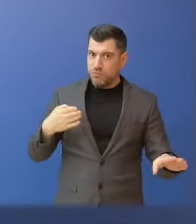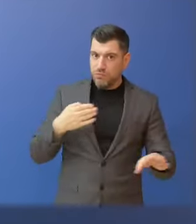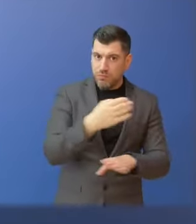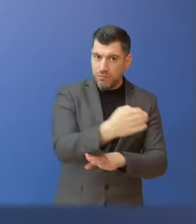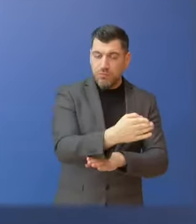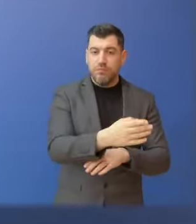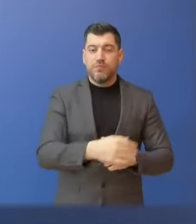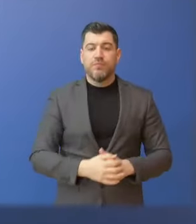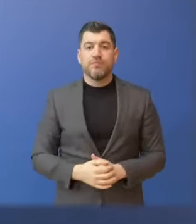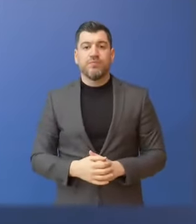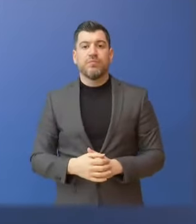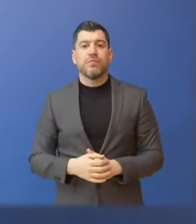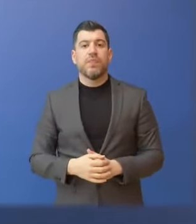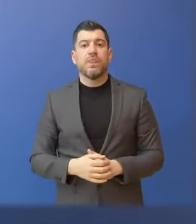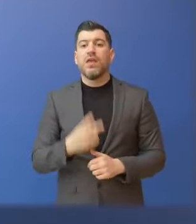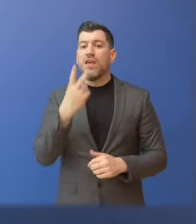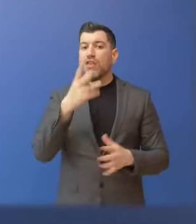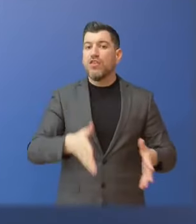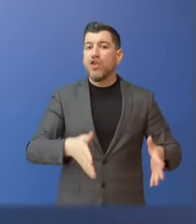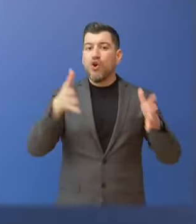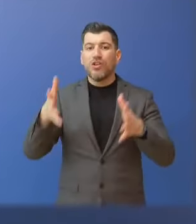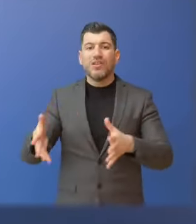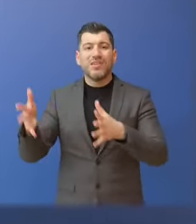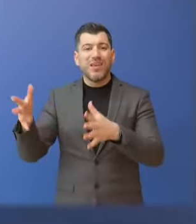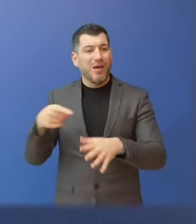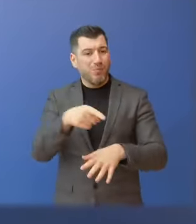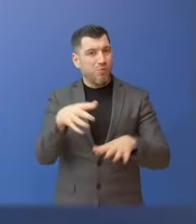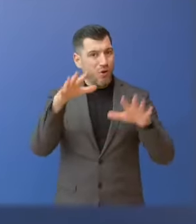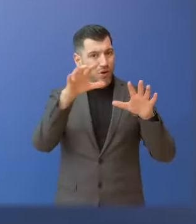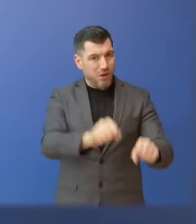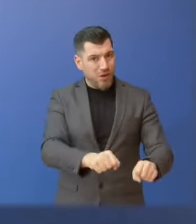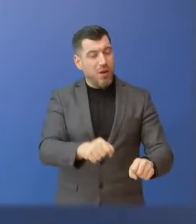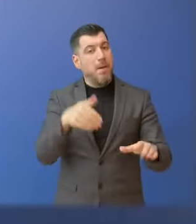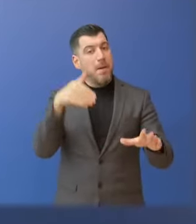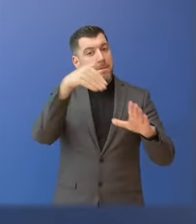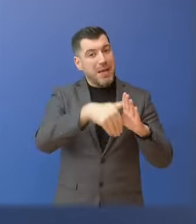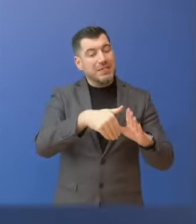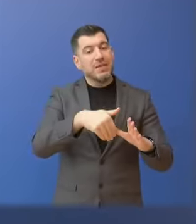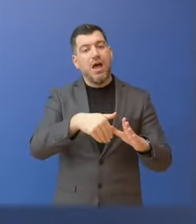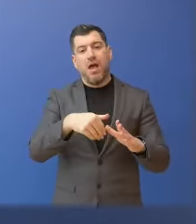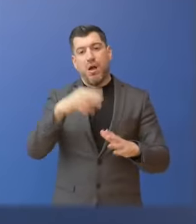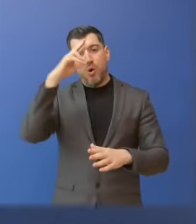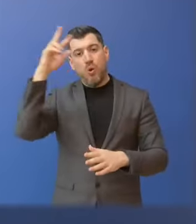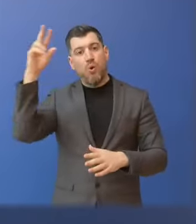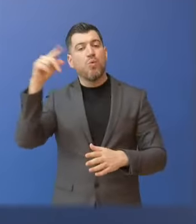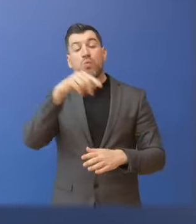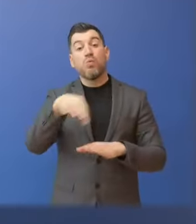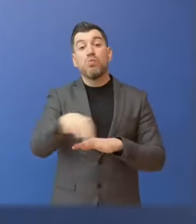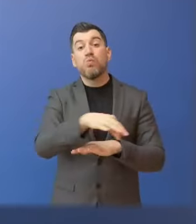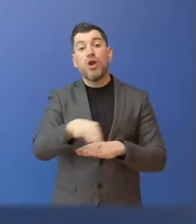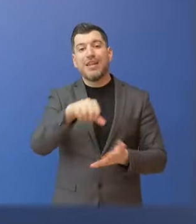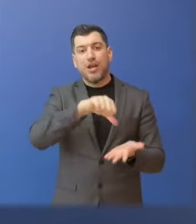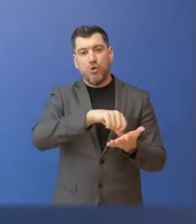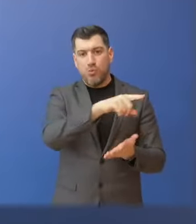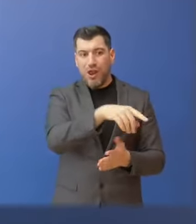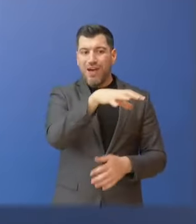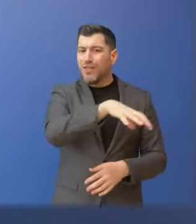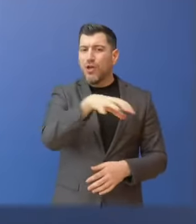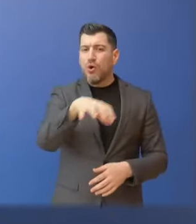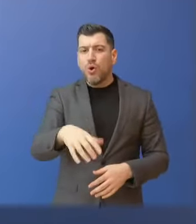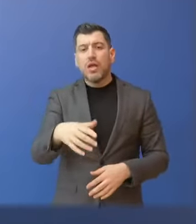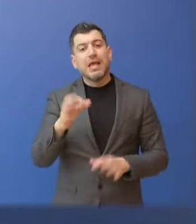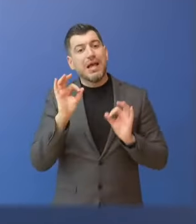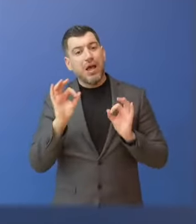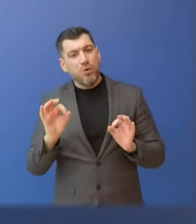και ηράκλειο το σεπτέμβριο του 2023 σε χώρους της πολυτεχνιου λης δηλαδή χώρους που κανονικά είναι για τους φοιτητές και τους καθηγητές και κάποιοι